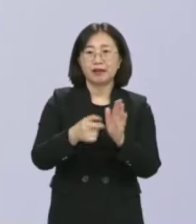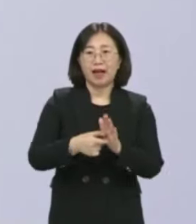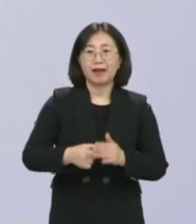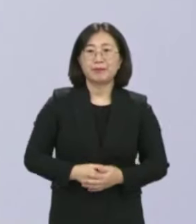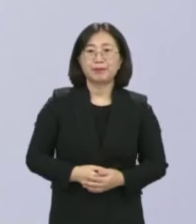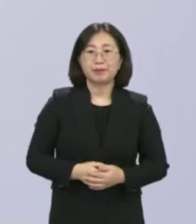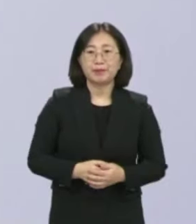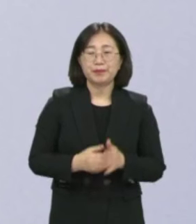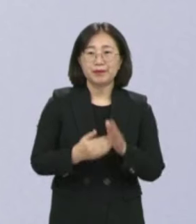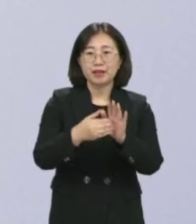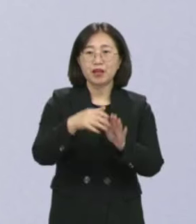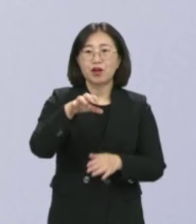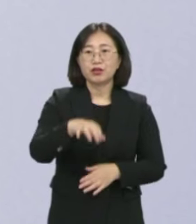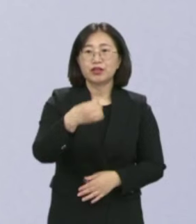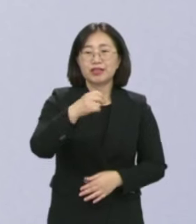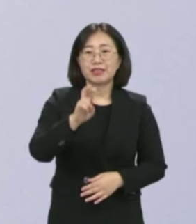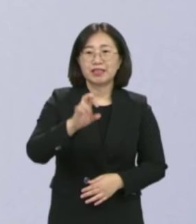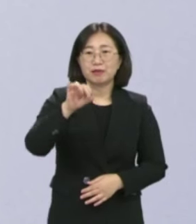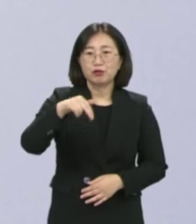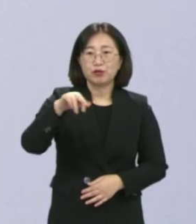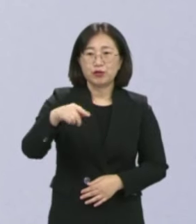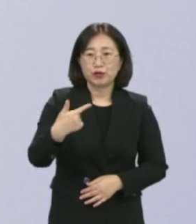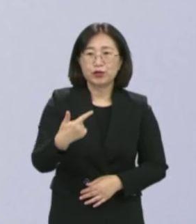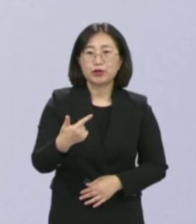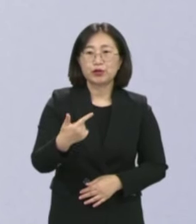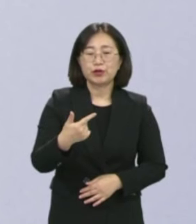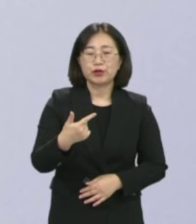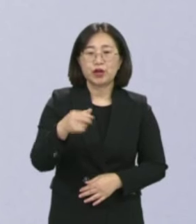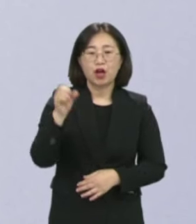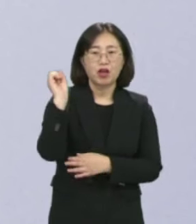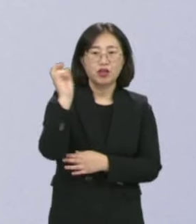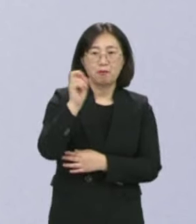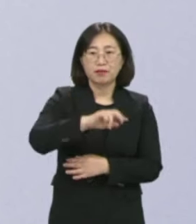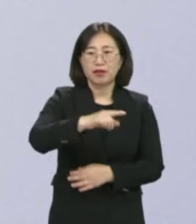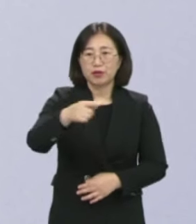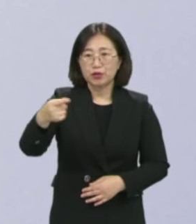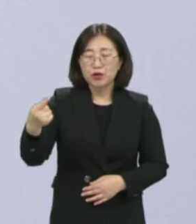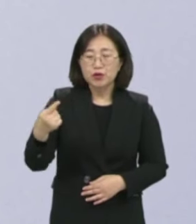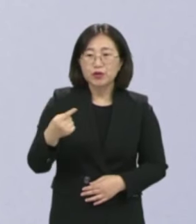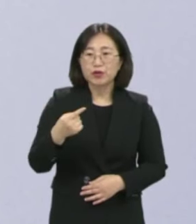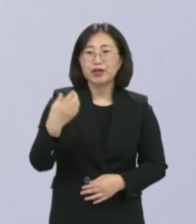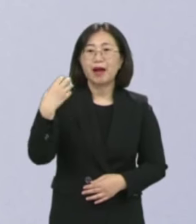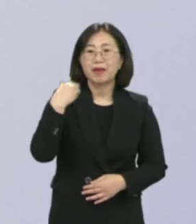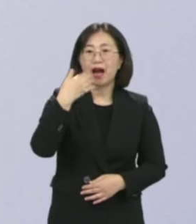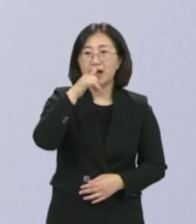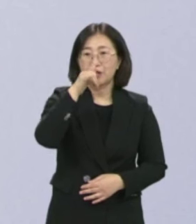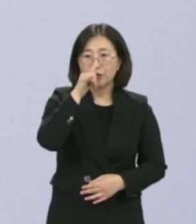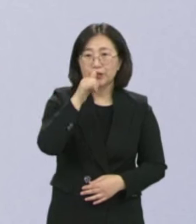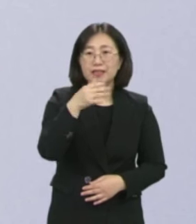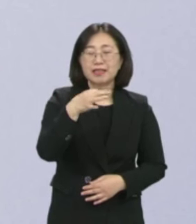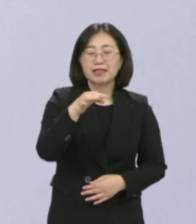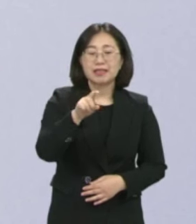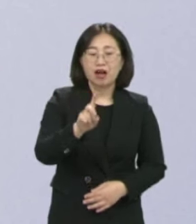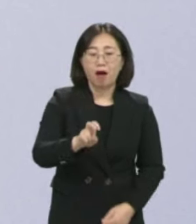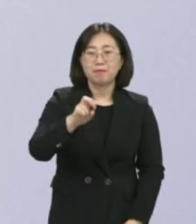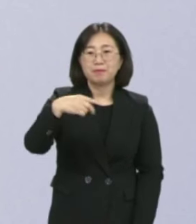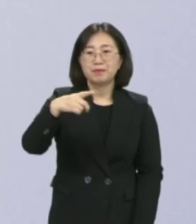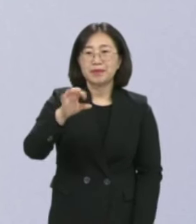포지션의 심우준 또 선발 로테이션을 이닝도 그렇고 승수도 그렇고 먹어 줄 수 있는 엄상백이라는 두 젊은